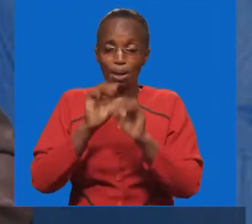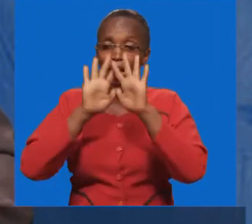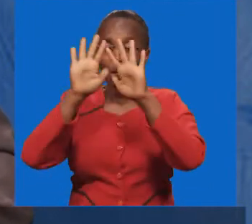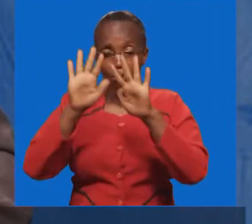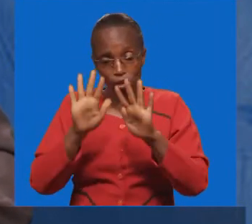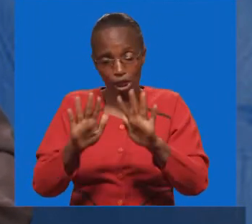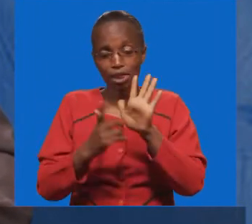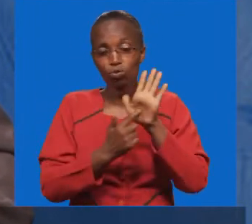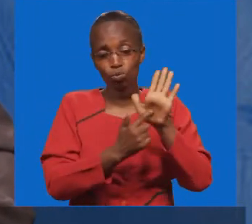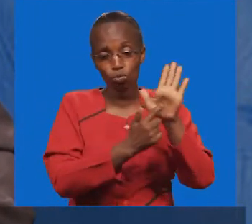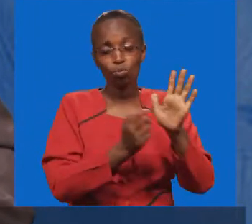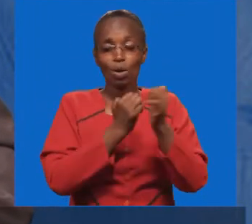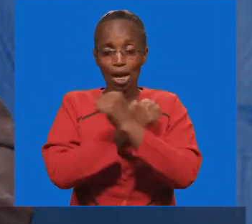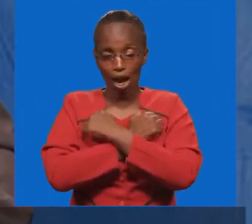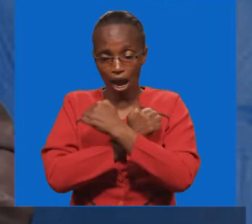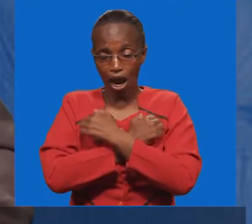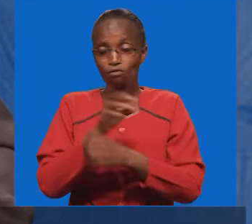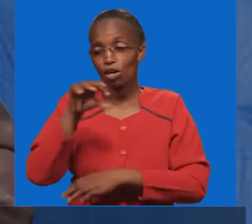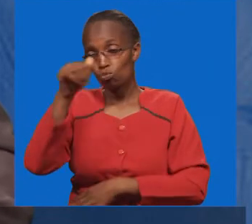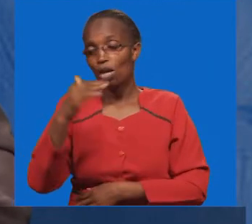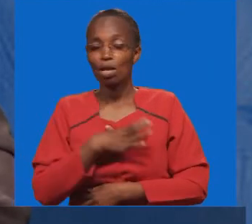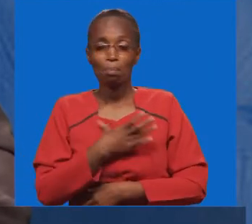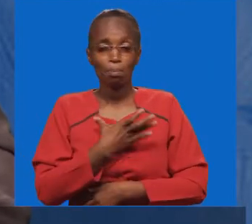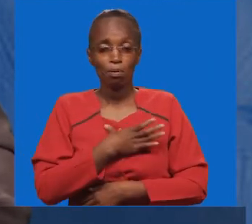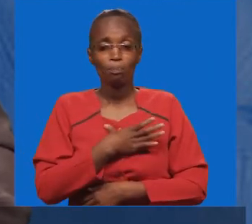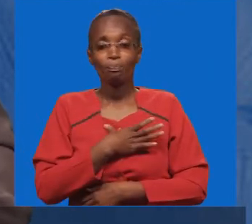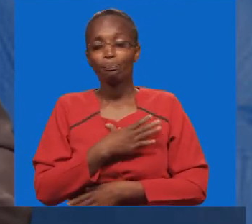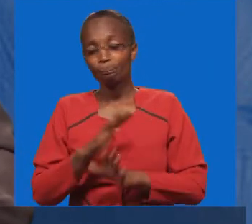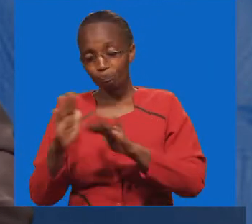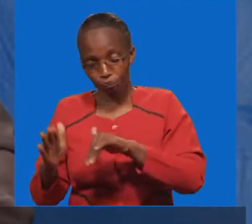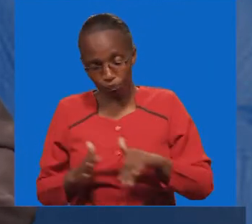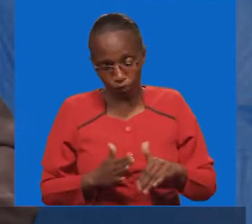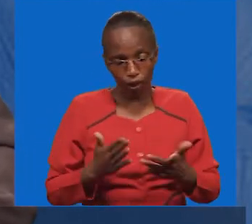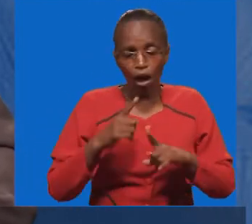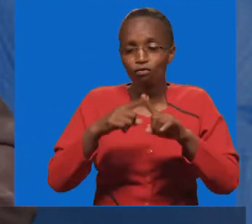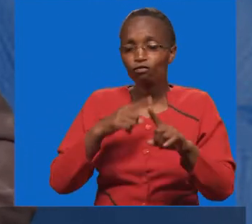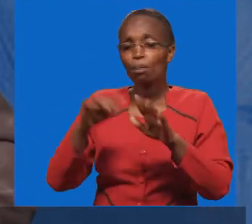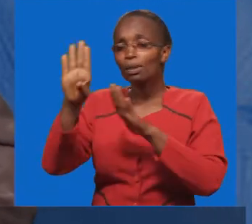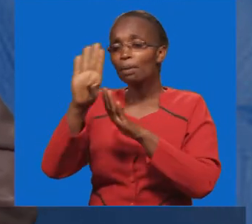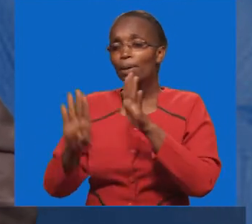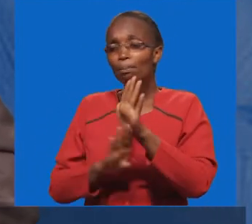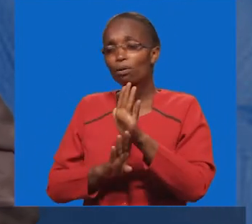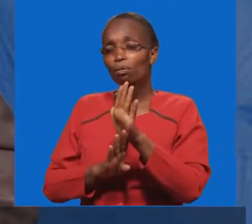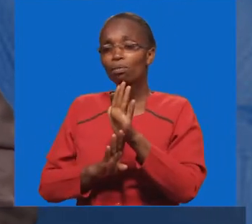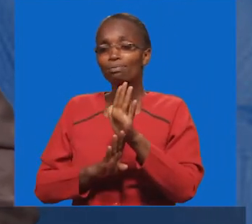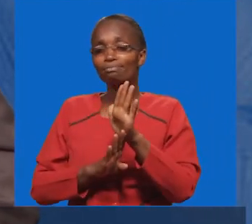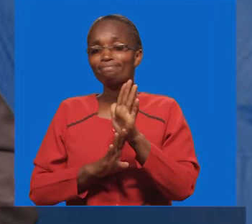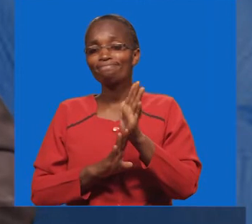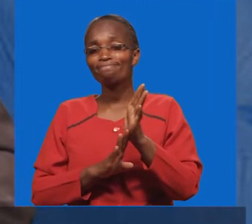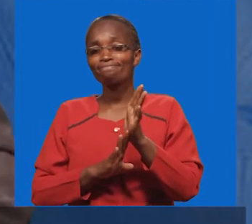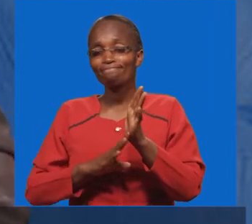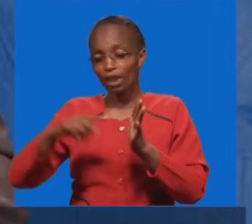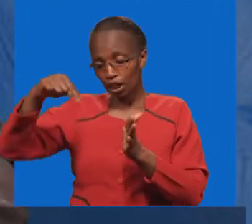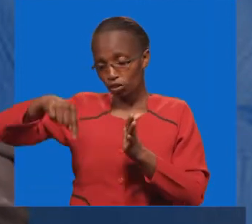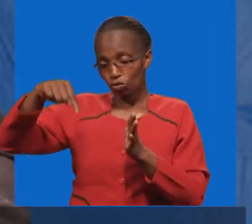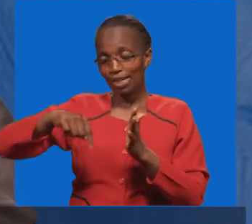Ni vizuri mtazamaji mpendwa kuangalia jinsi tunaweza kuonyesha upendo na kwa wengine. Ambako